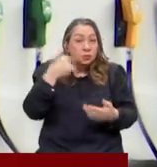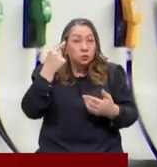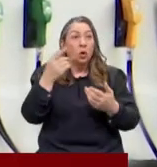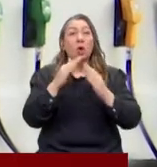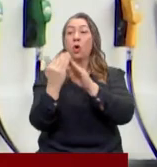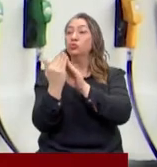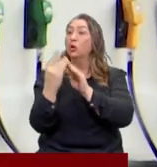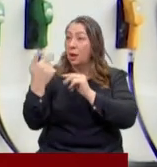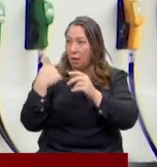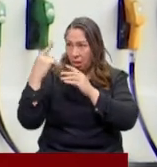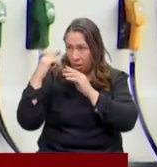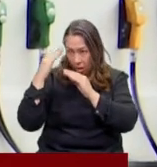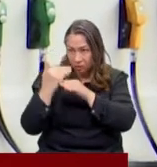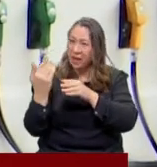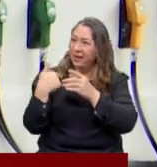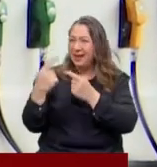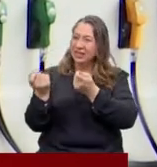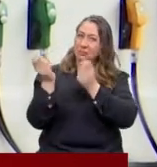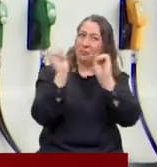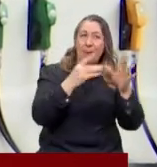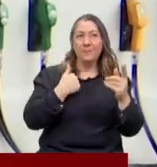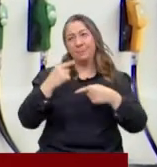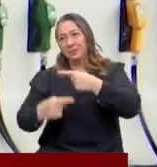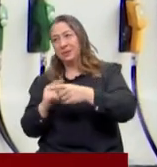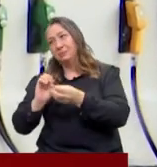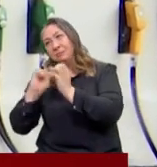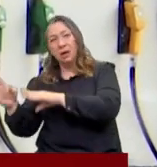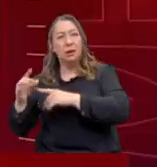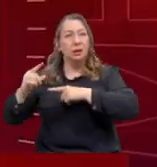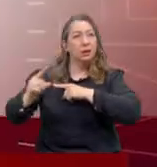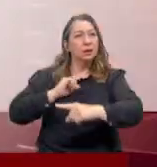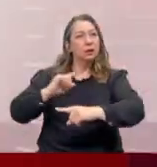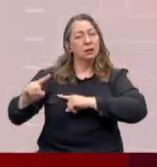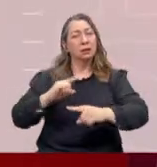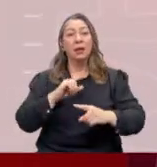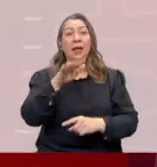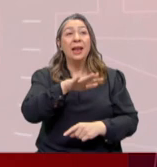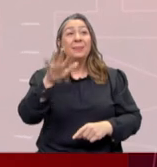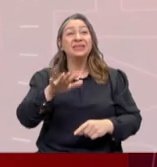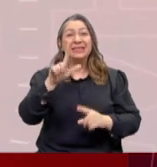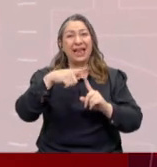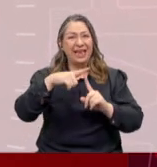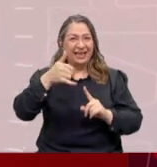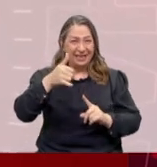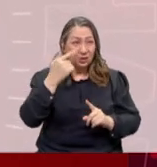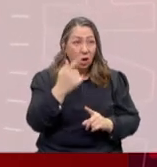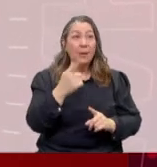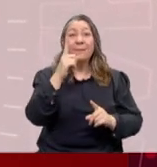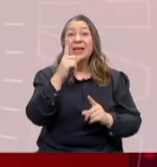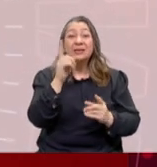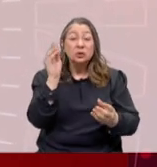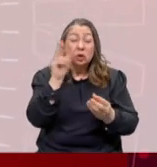komşular anlaşıyor, beni de işe bıraksan git, bu hafta ben seni götüreyim, yarın sen beni götür. 55 litrelik bir aracın deposu son